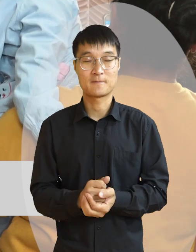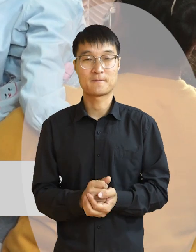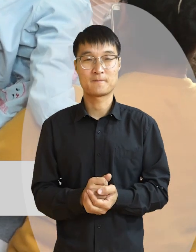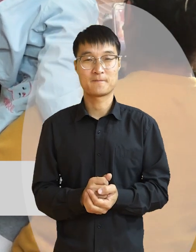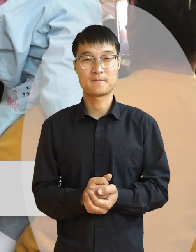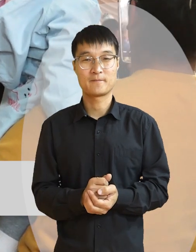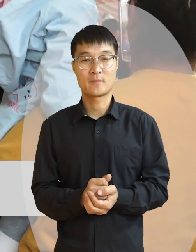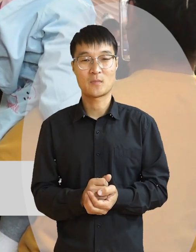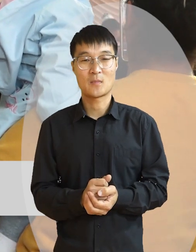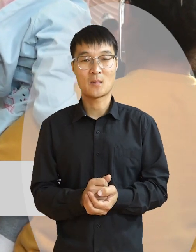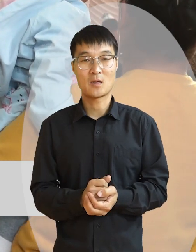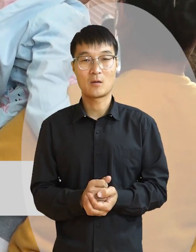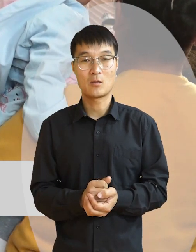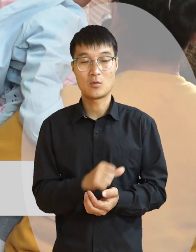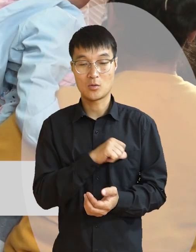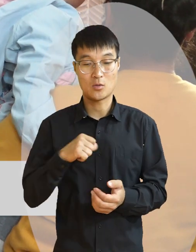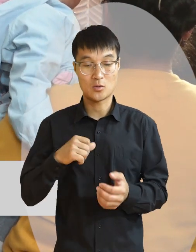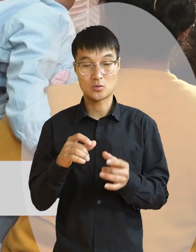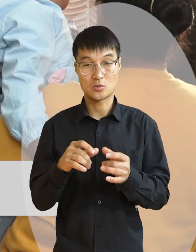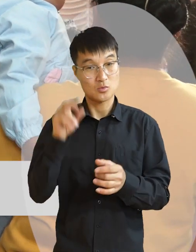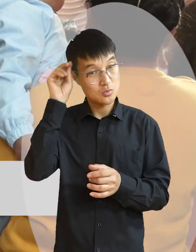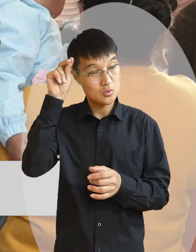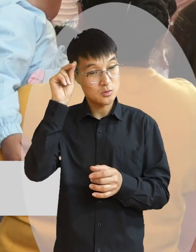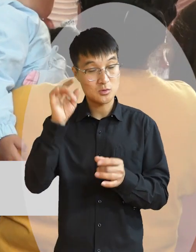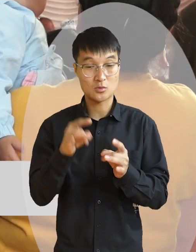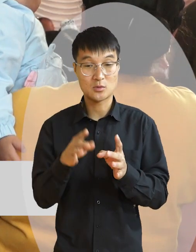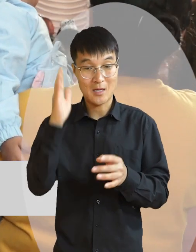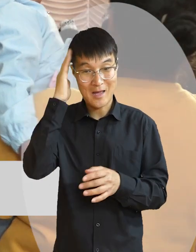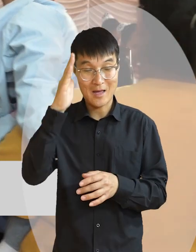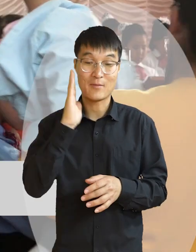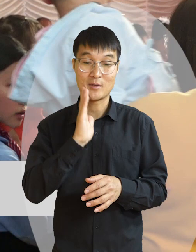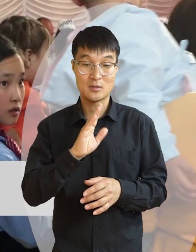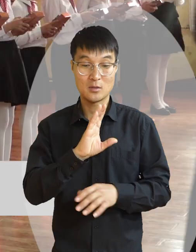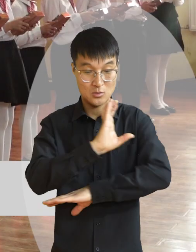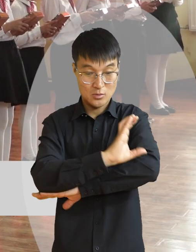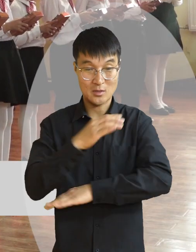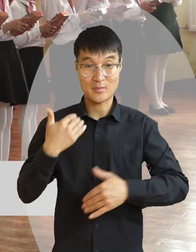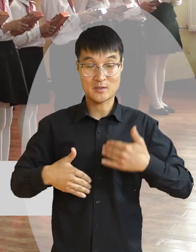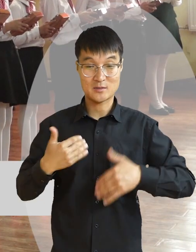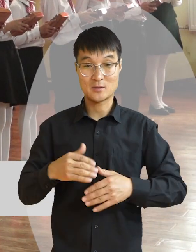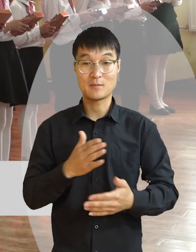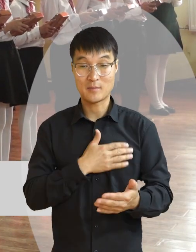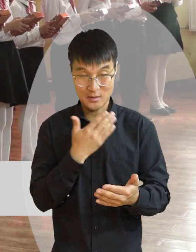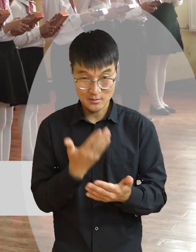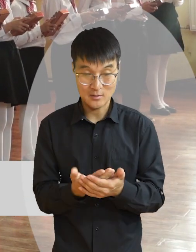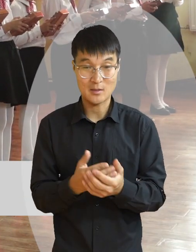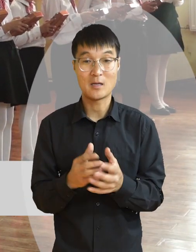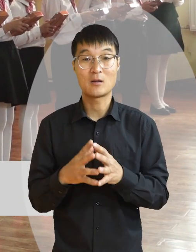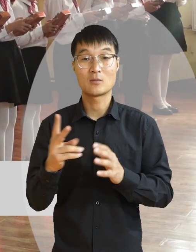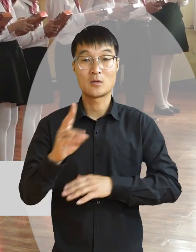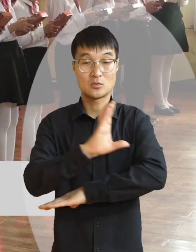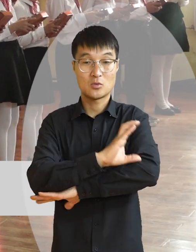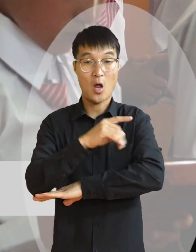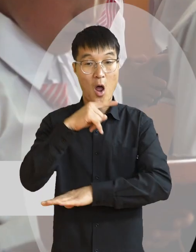амжилттай оролцож бас одоо амжилт гарган эцэгчүүдийнхээ сургууль багш нараа бас баярлуулсан. 12 дугаар сургууль морин хуур, шанц,